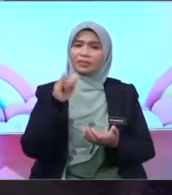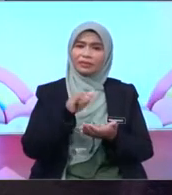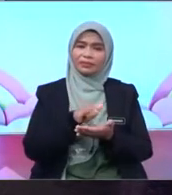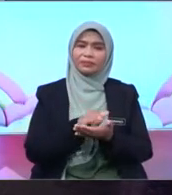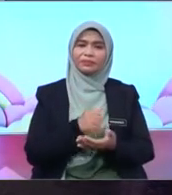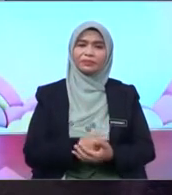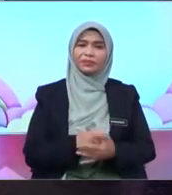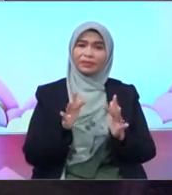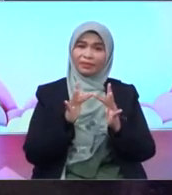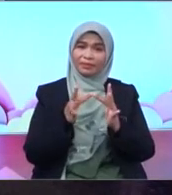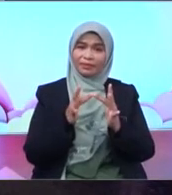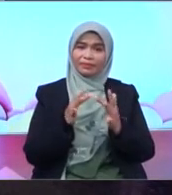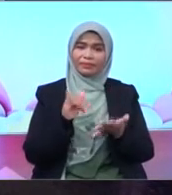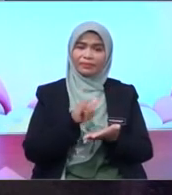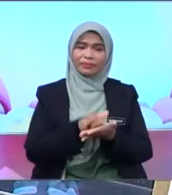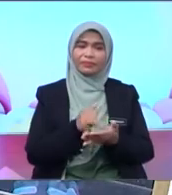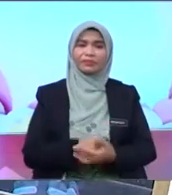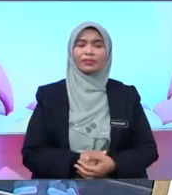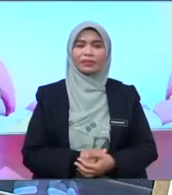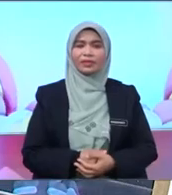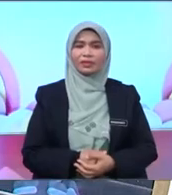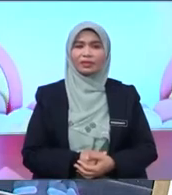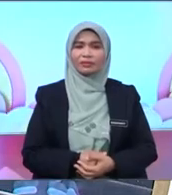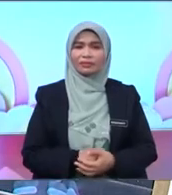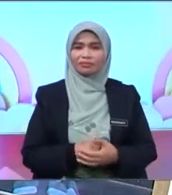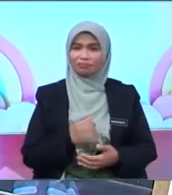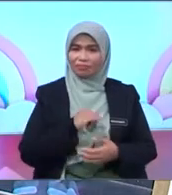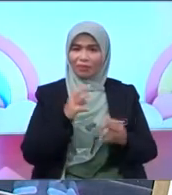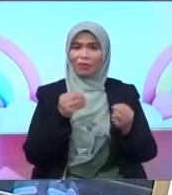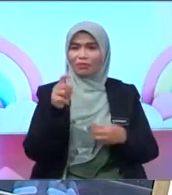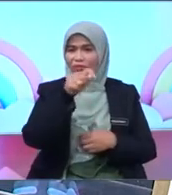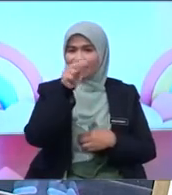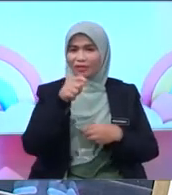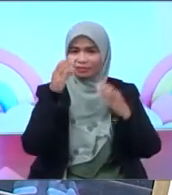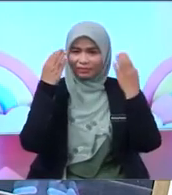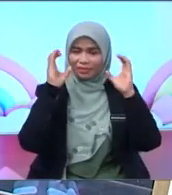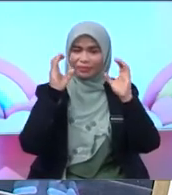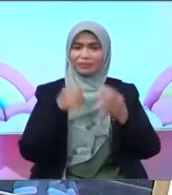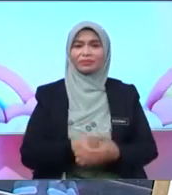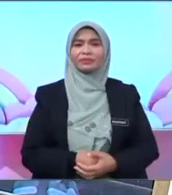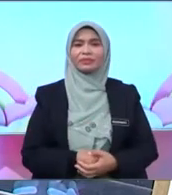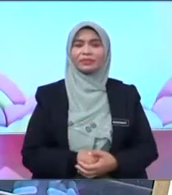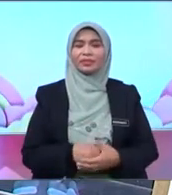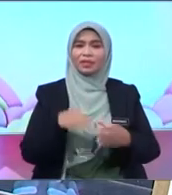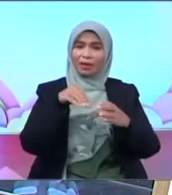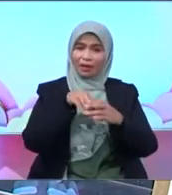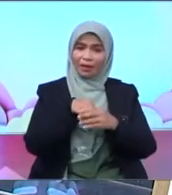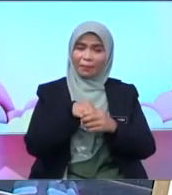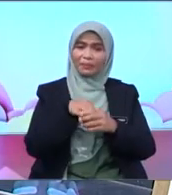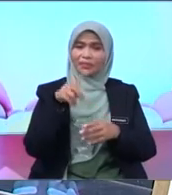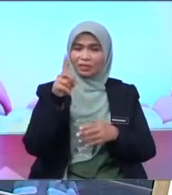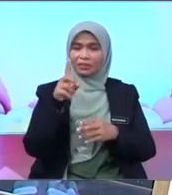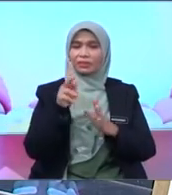bagi Teguh saya di satu soal nonton YKS soalnya berbunyi mesinnya Om dalam satu situasi